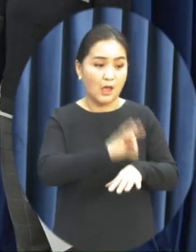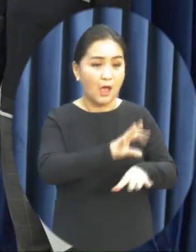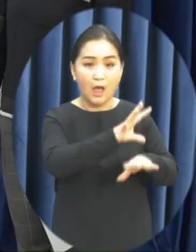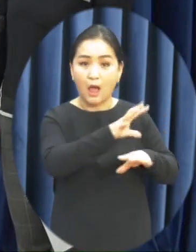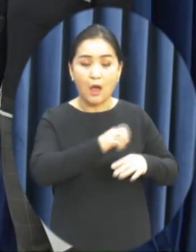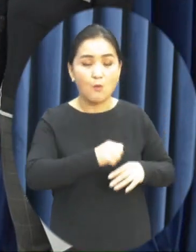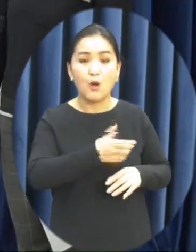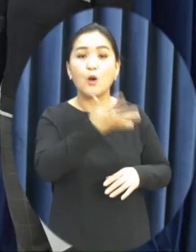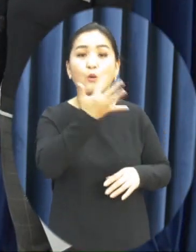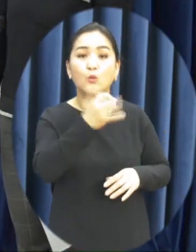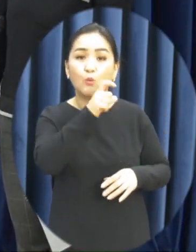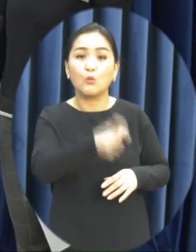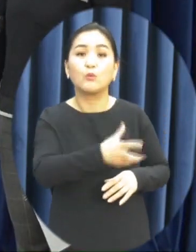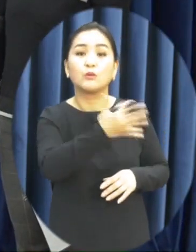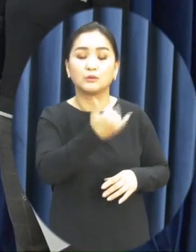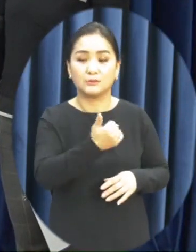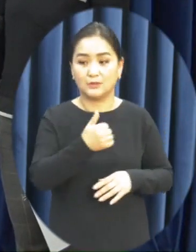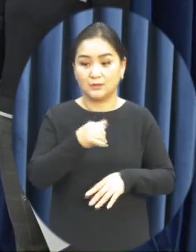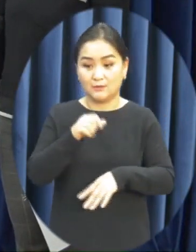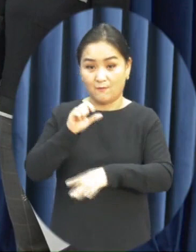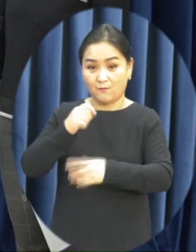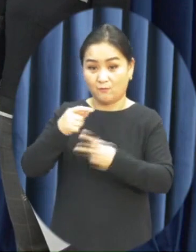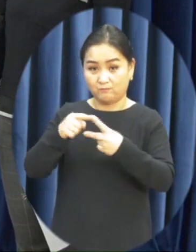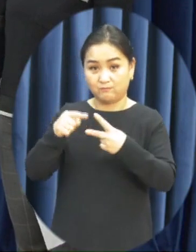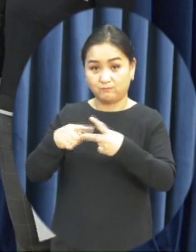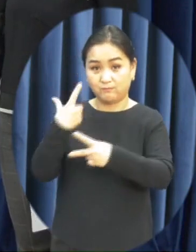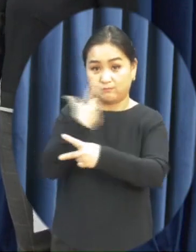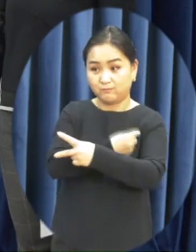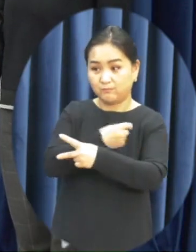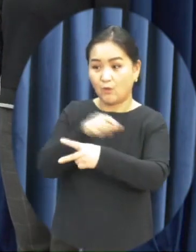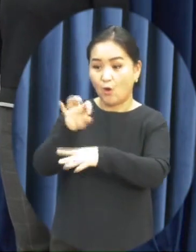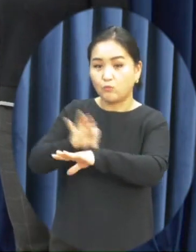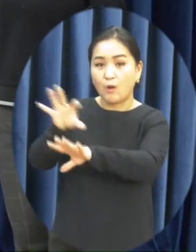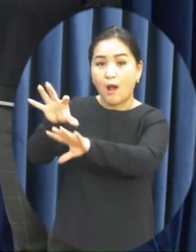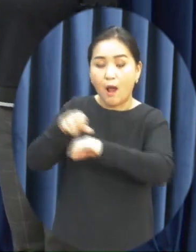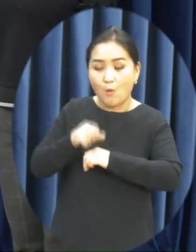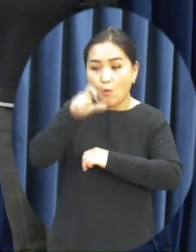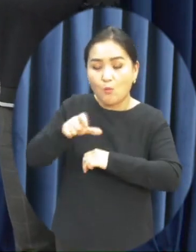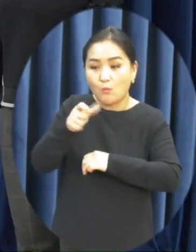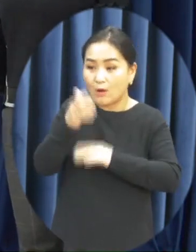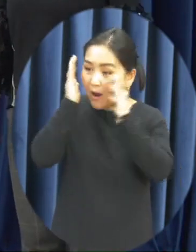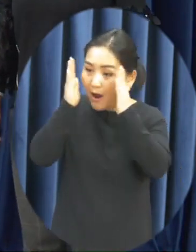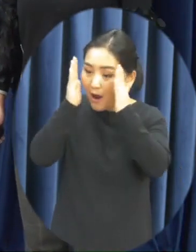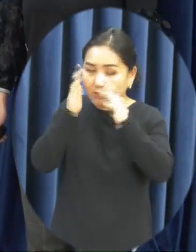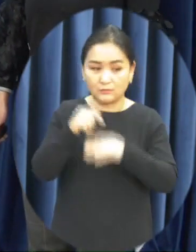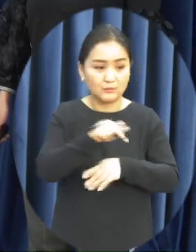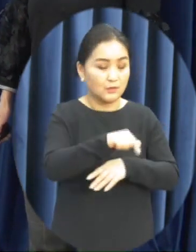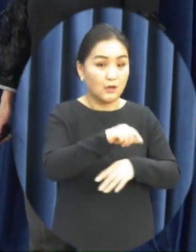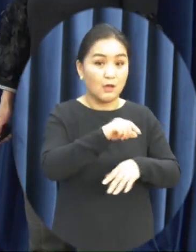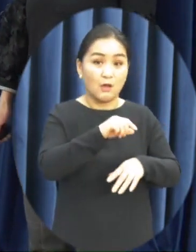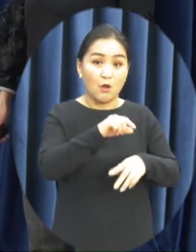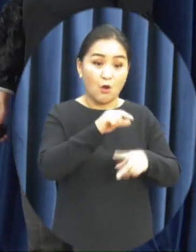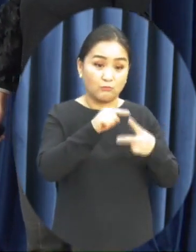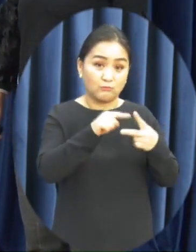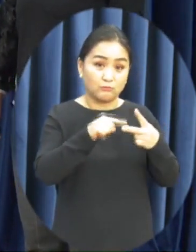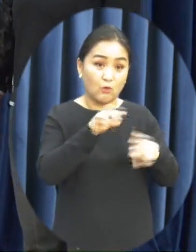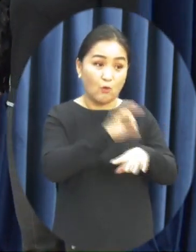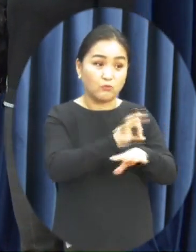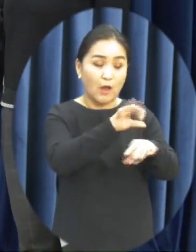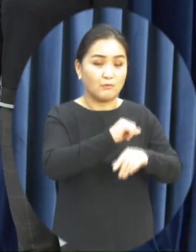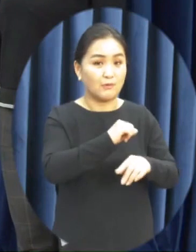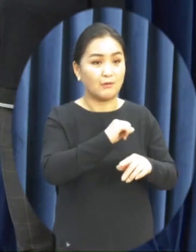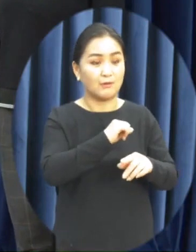པའོ དེད དེགས པད ནས དག དགས དགོལ འགས དང དགས མངས པའི སུགས